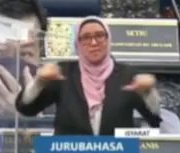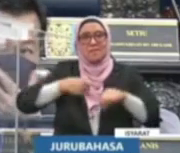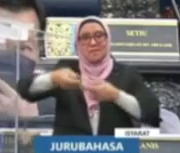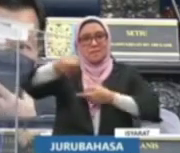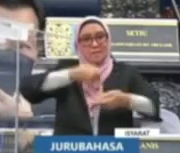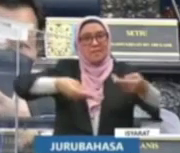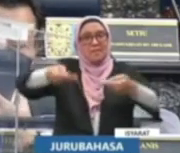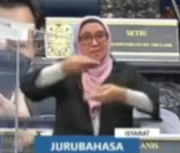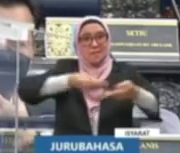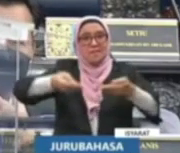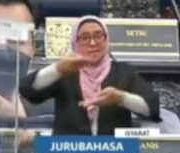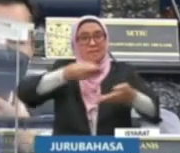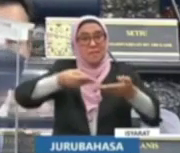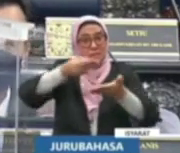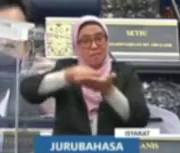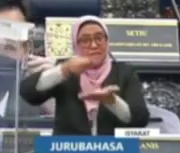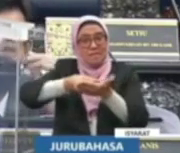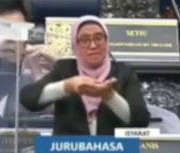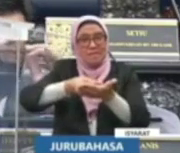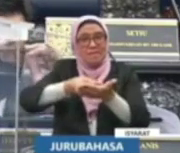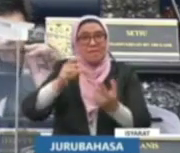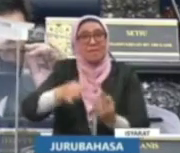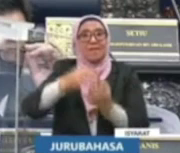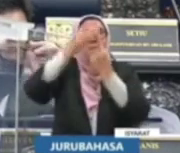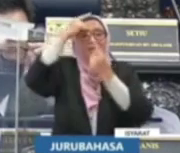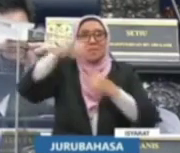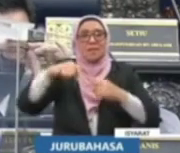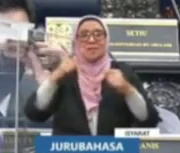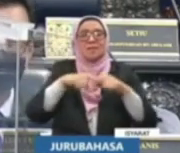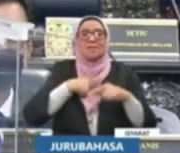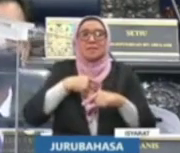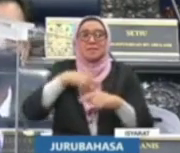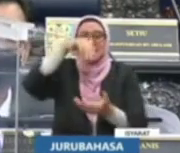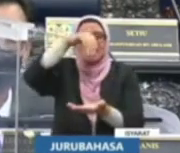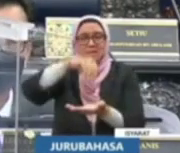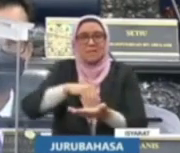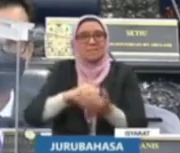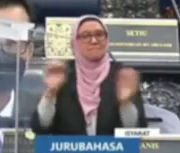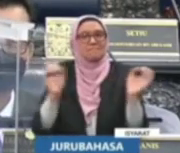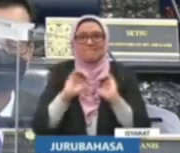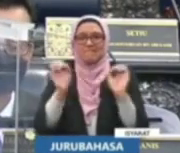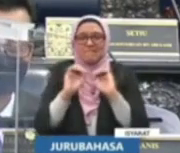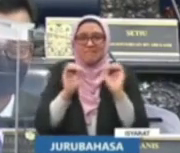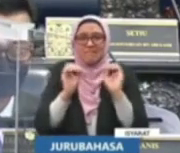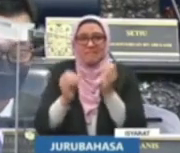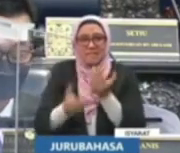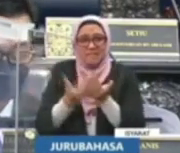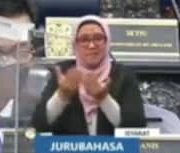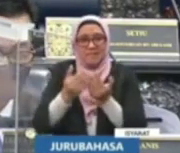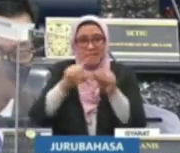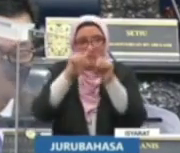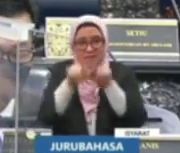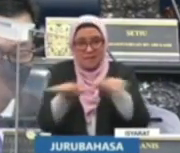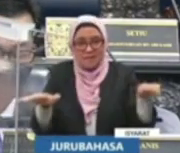untuk kawasan yang tidak punya infrastruktur internet yang mencukupi dan stabil Jadi selain dapat dalam Messenger